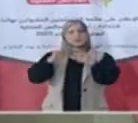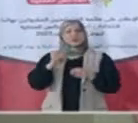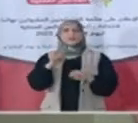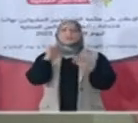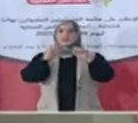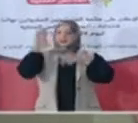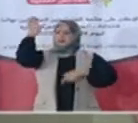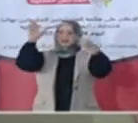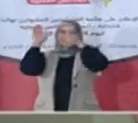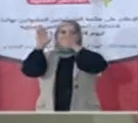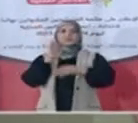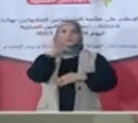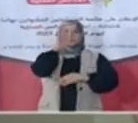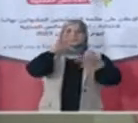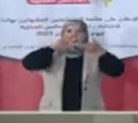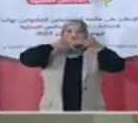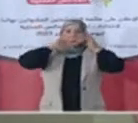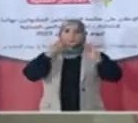موقع الهيئة